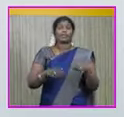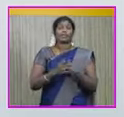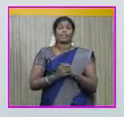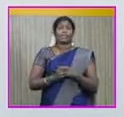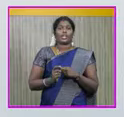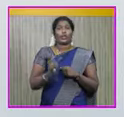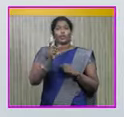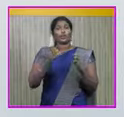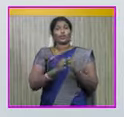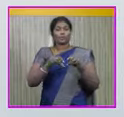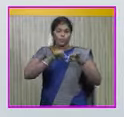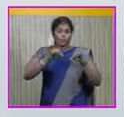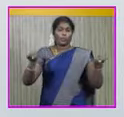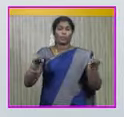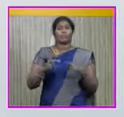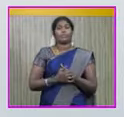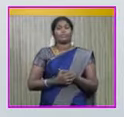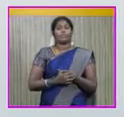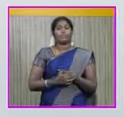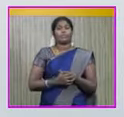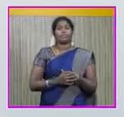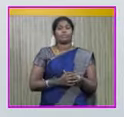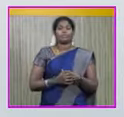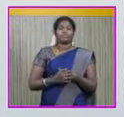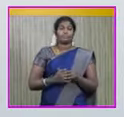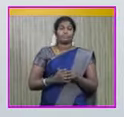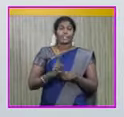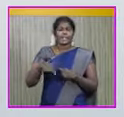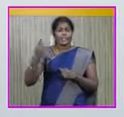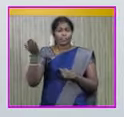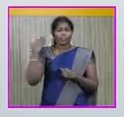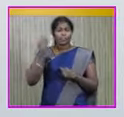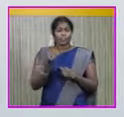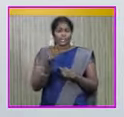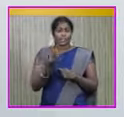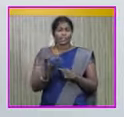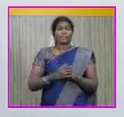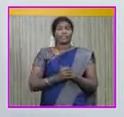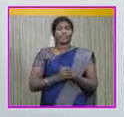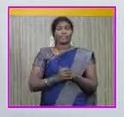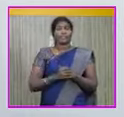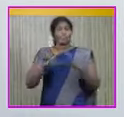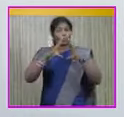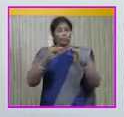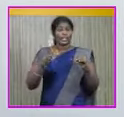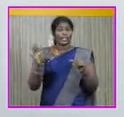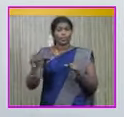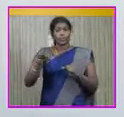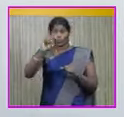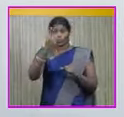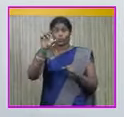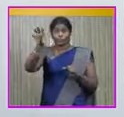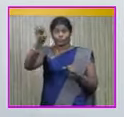என்ற அந்த கோடு வரையப்பட்டிருக்கிறது. ஏற்கனவே இதுக்கு முந்தைய கணக்குகளில் ஒரு முக்கோணத்தின் ஏதேனும் ஒரு